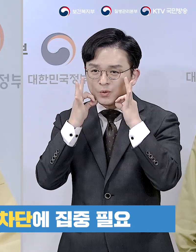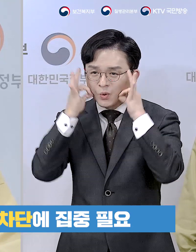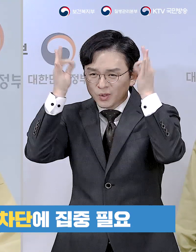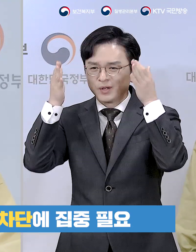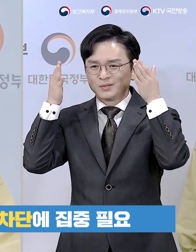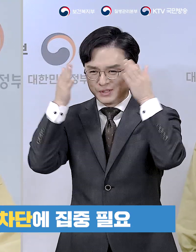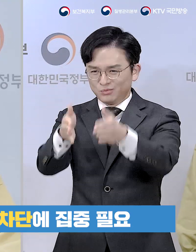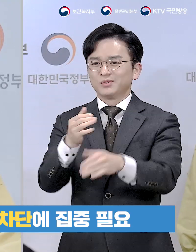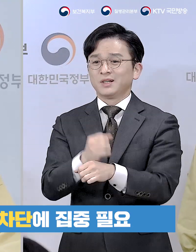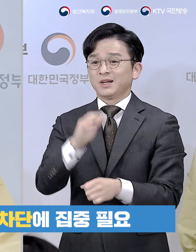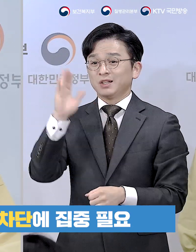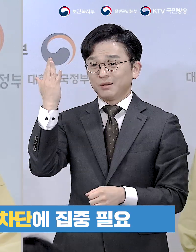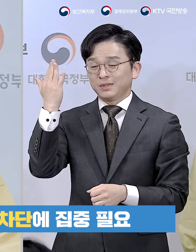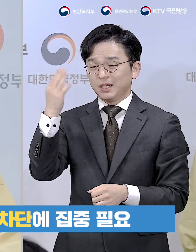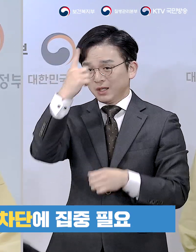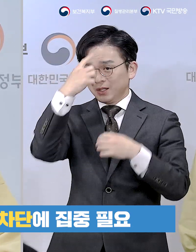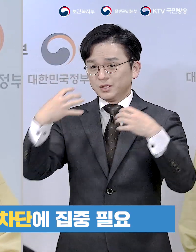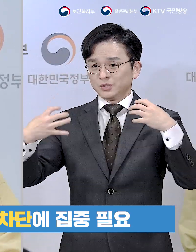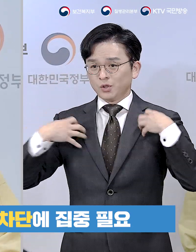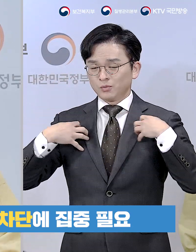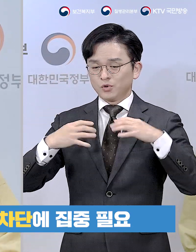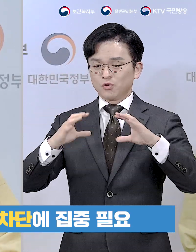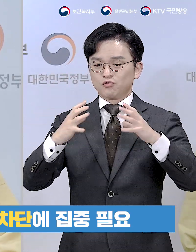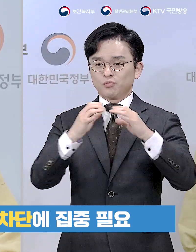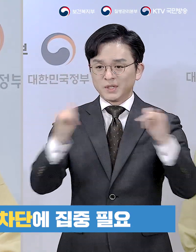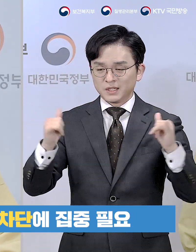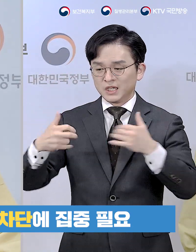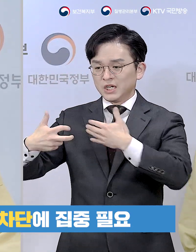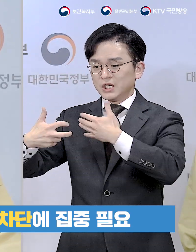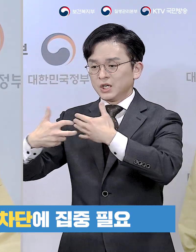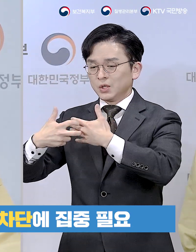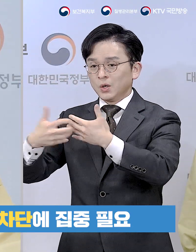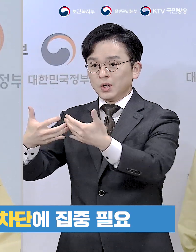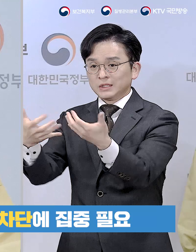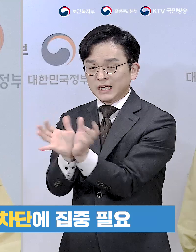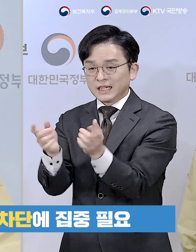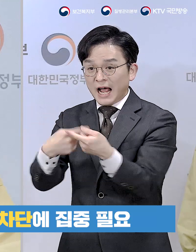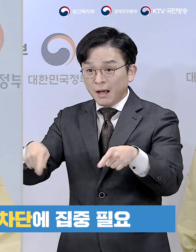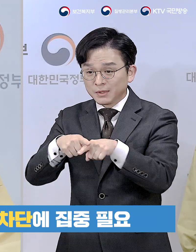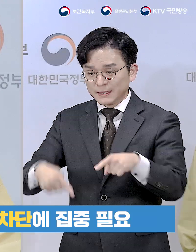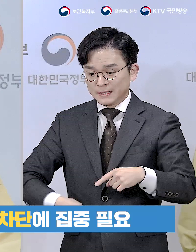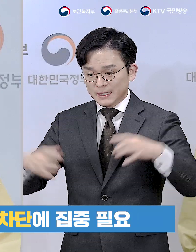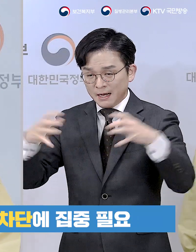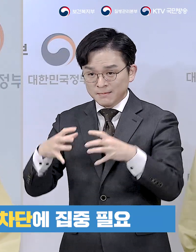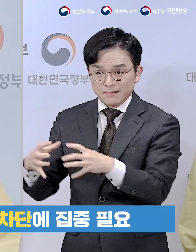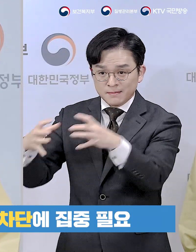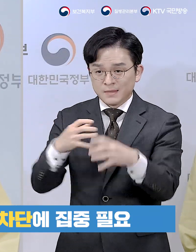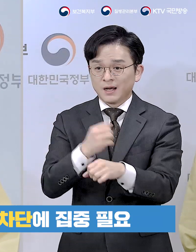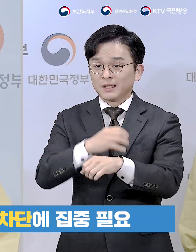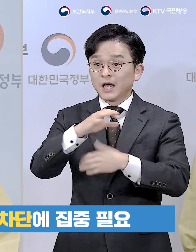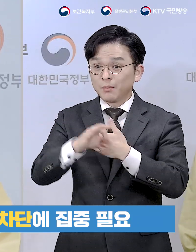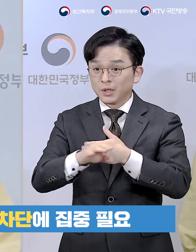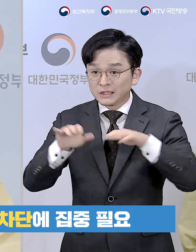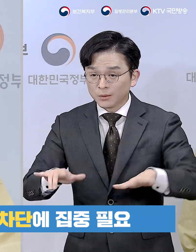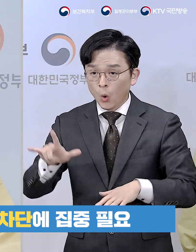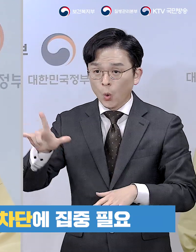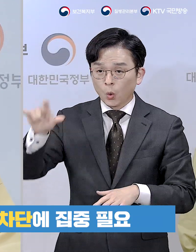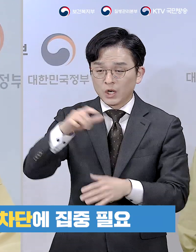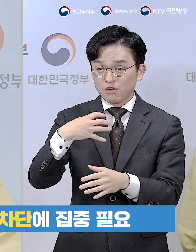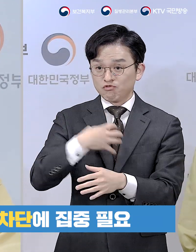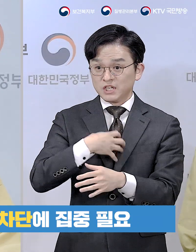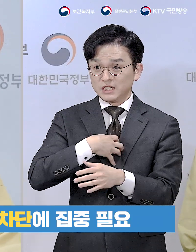데 집중해야 합니다. 지금까지 해온 것처럼 정부와 국민, 의료계가 협력하며 다